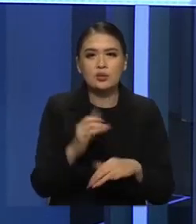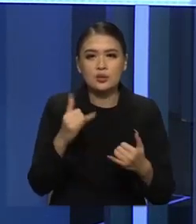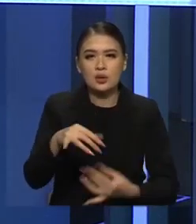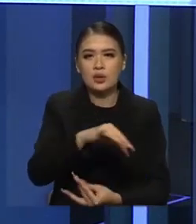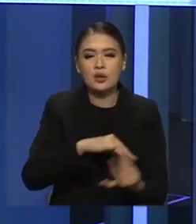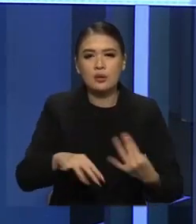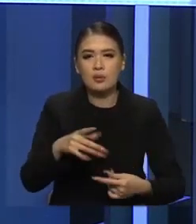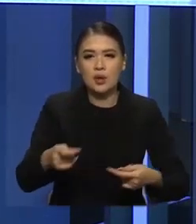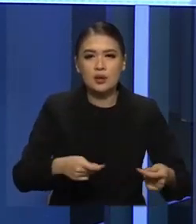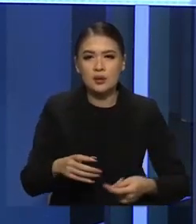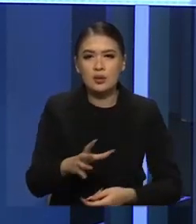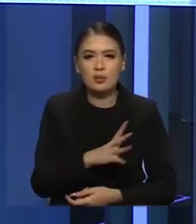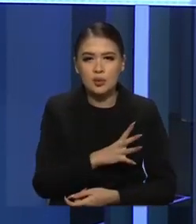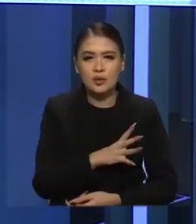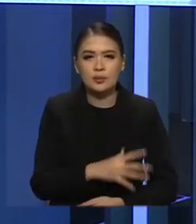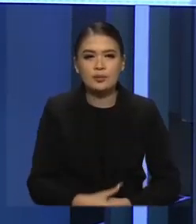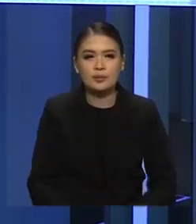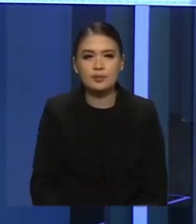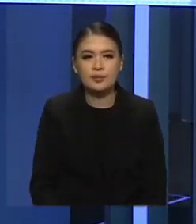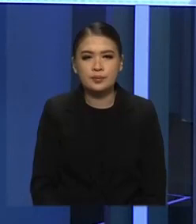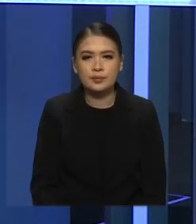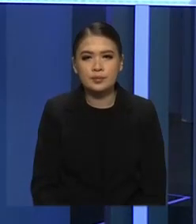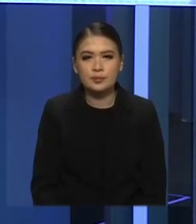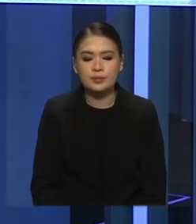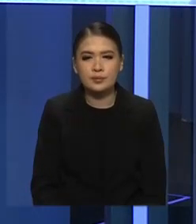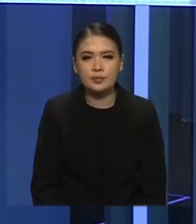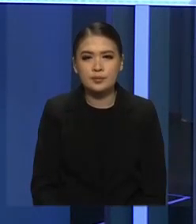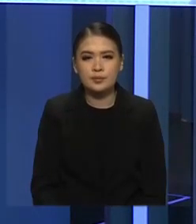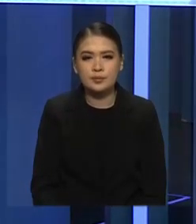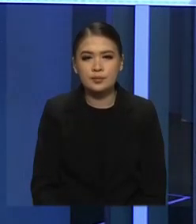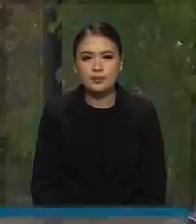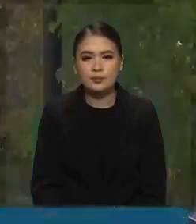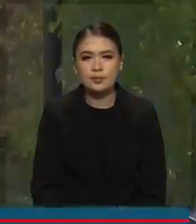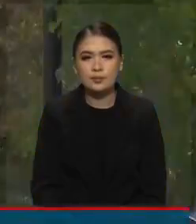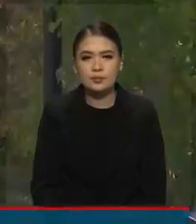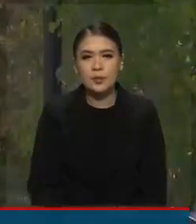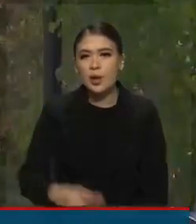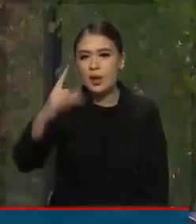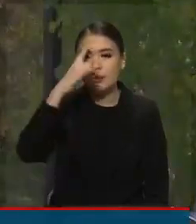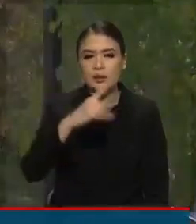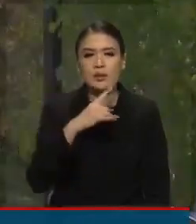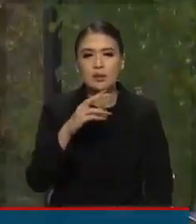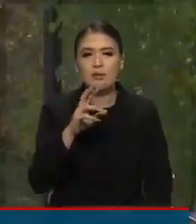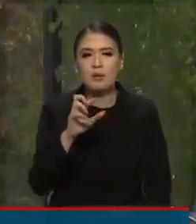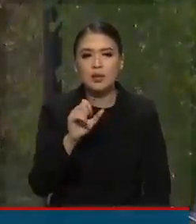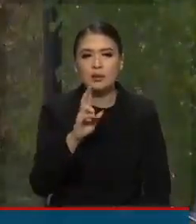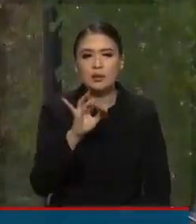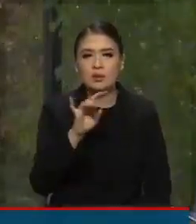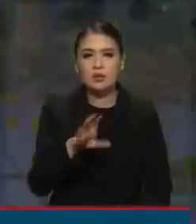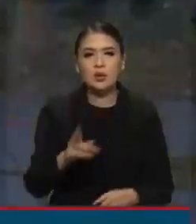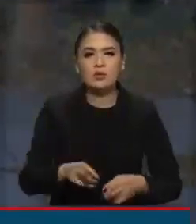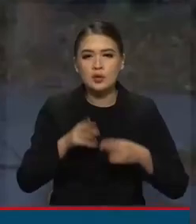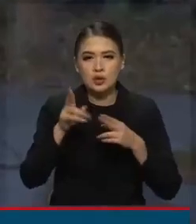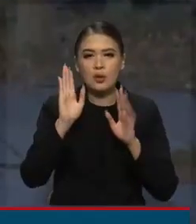правительстве. Мой коллега Марк Брюшко выслушал все мнения. Казахстанским банкротам разрешат выезжать за